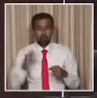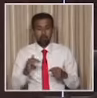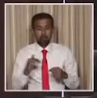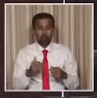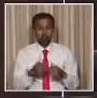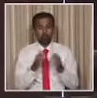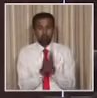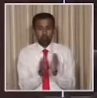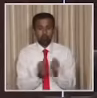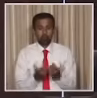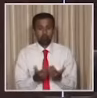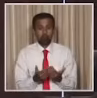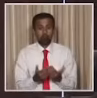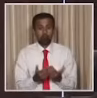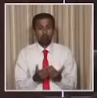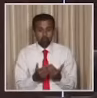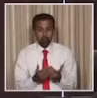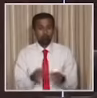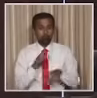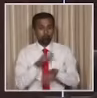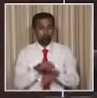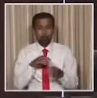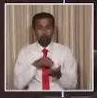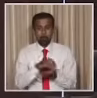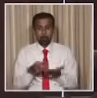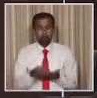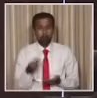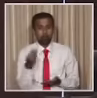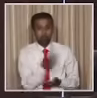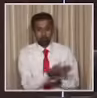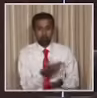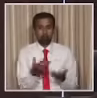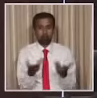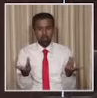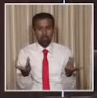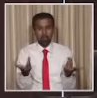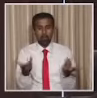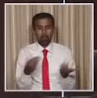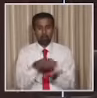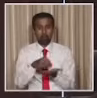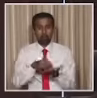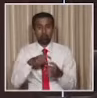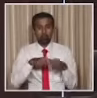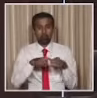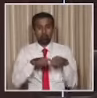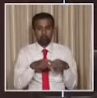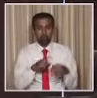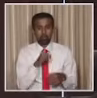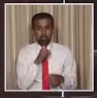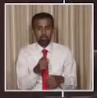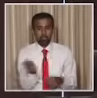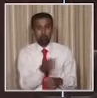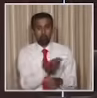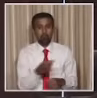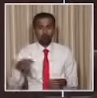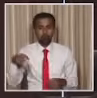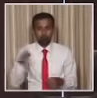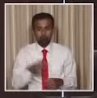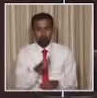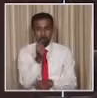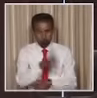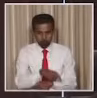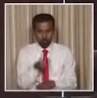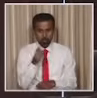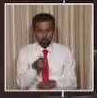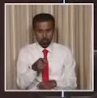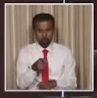magula karat wedak thiyana da amathumo niyama welawata pohor tika beda ganna beruna e wage me pohora gena prashna ahanakota mama kiwwa wi tika miladi ganna weda pillak obutumalage